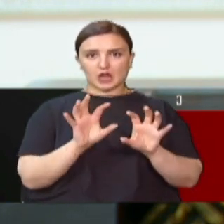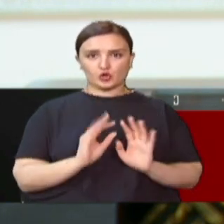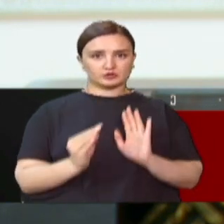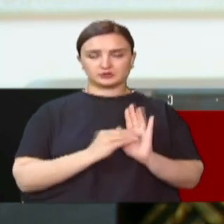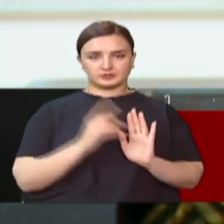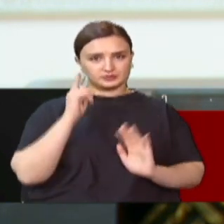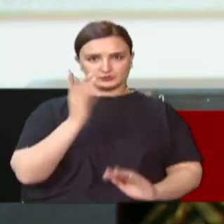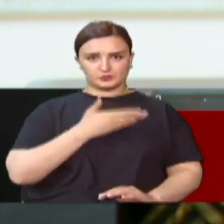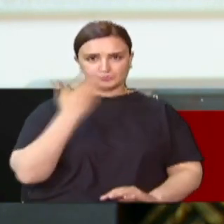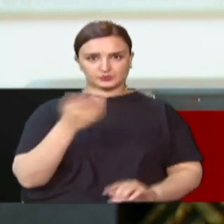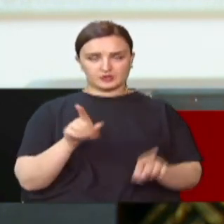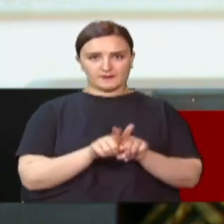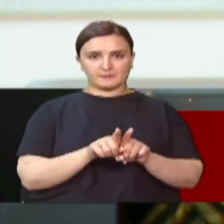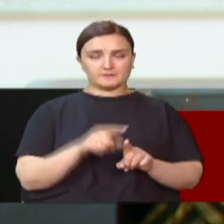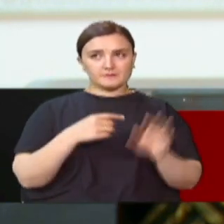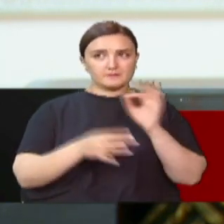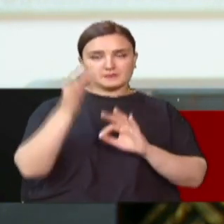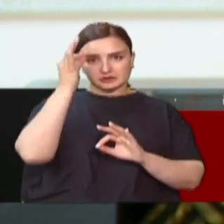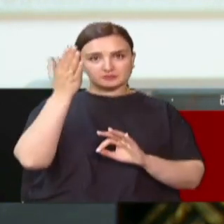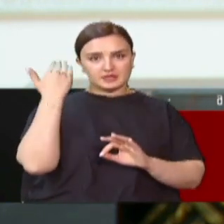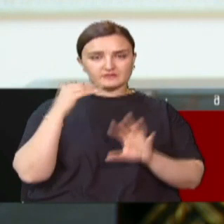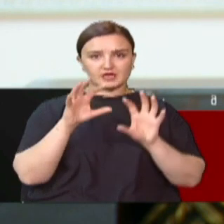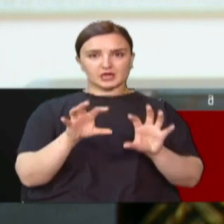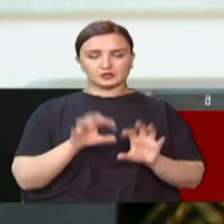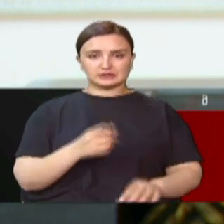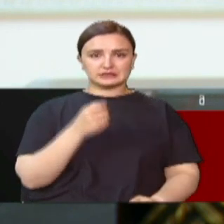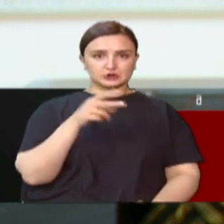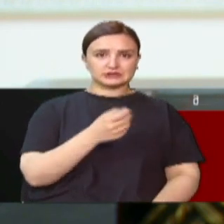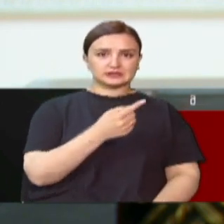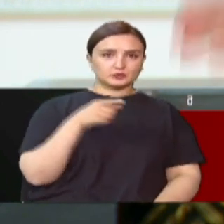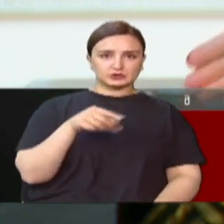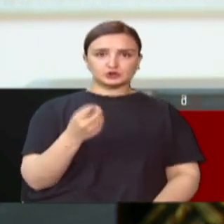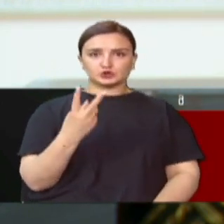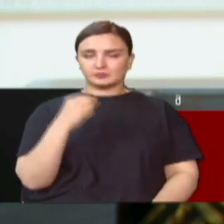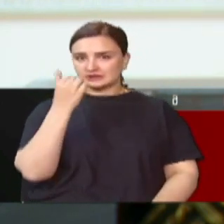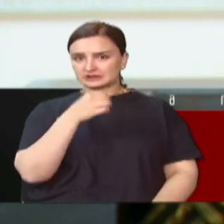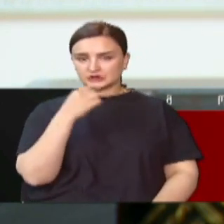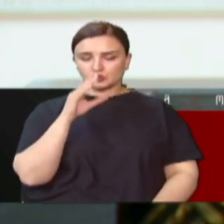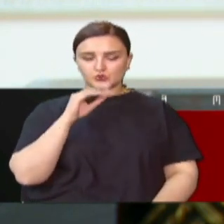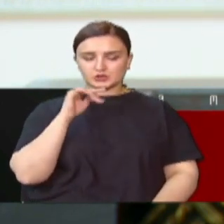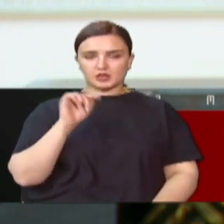მაგალითად ამგვარი საკანონმდებლო ინიციატივა 11-12 წლებში, როცა აქ